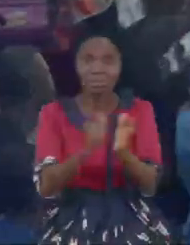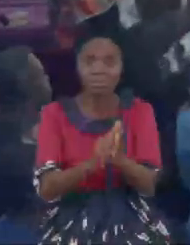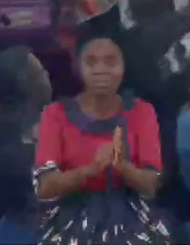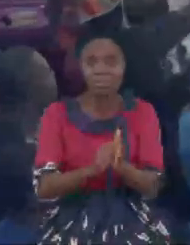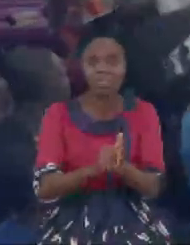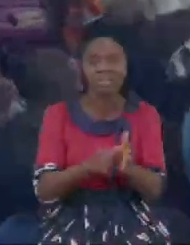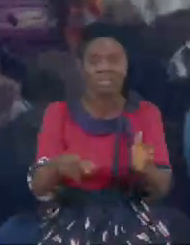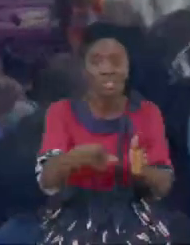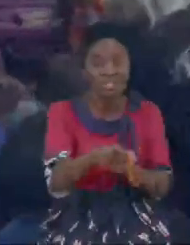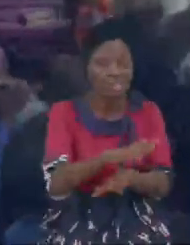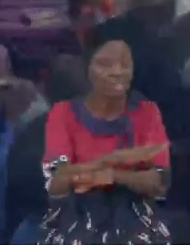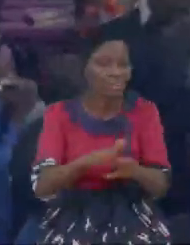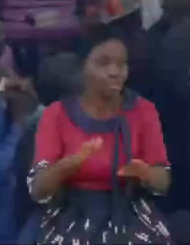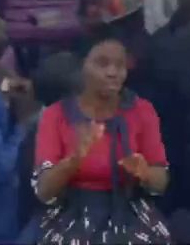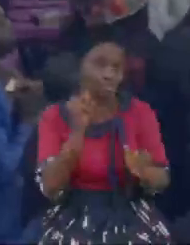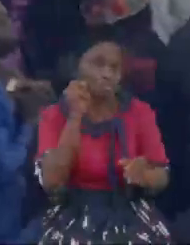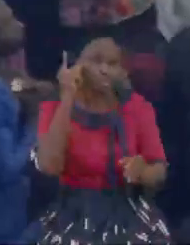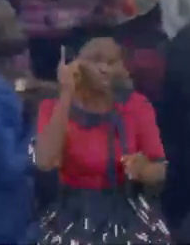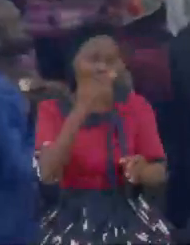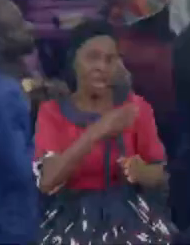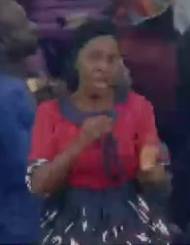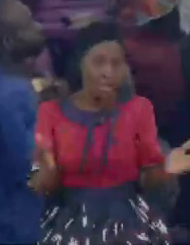tu ne te réveilles pas. Aujourd'hui,